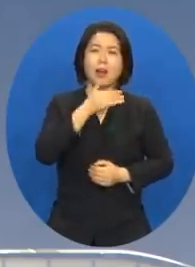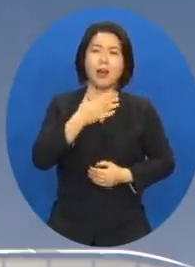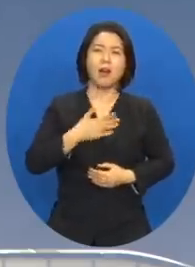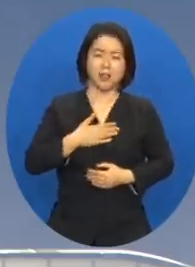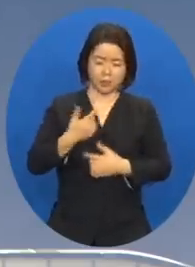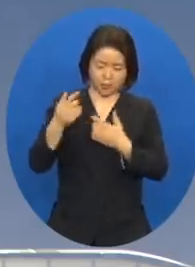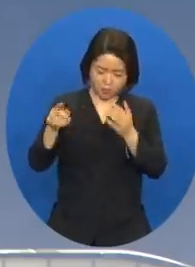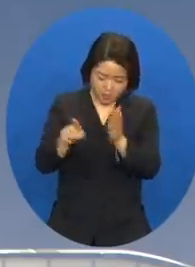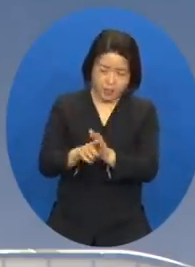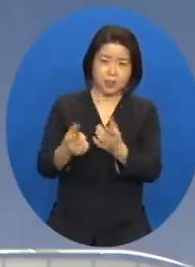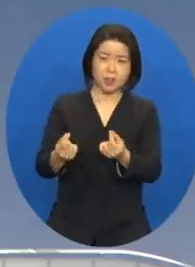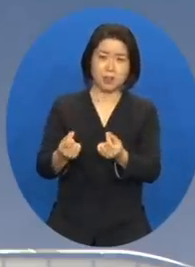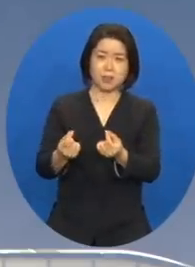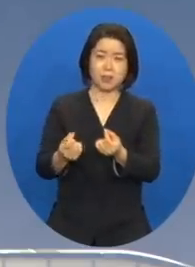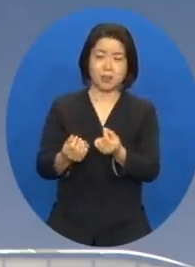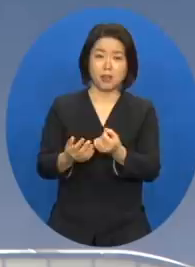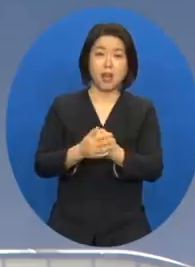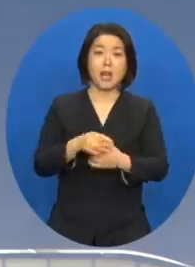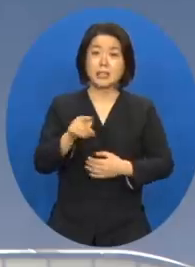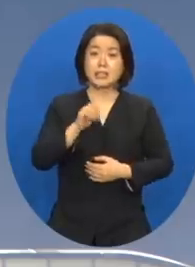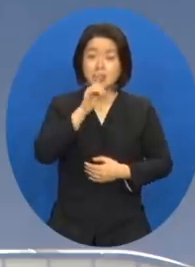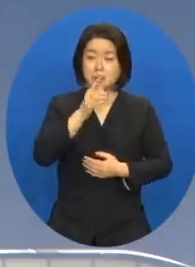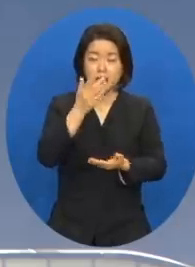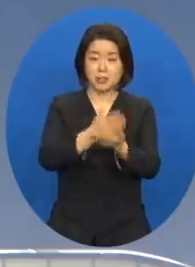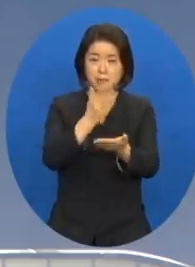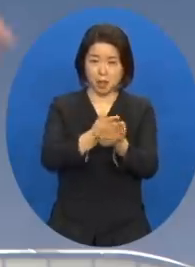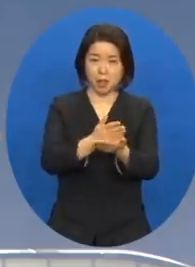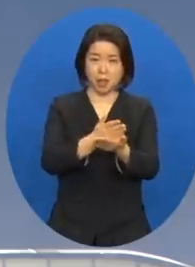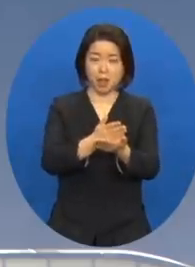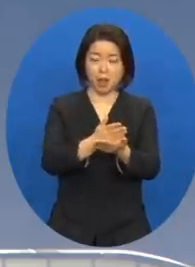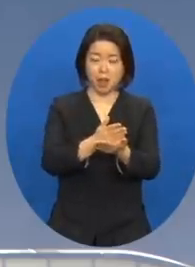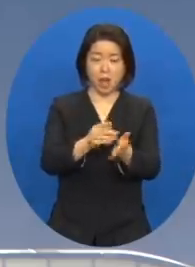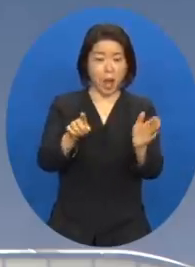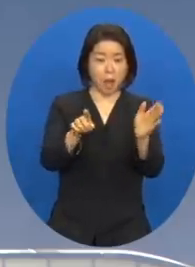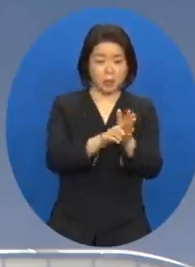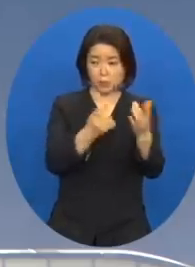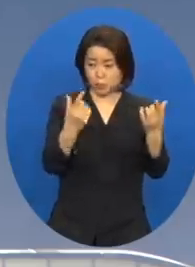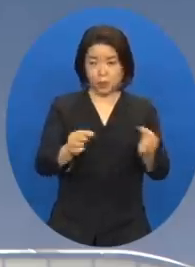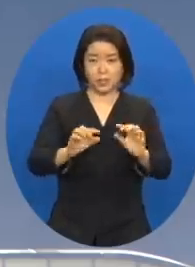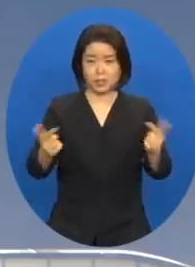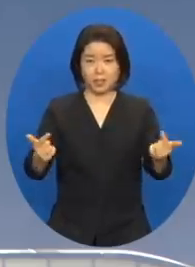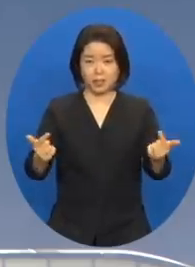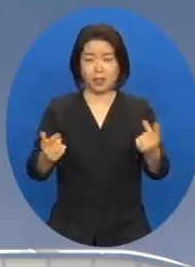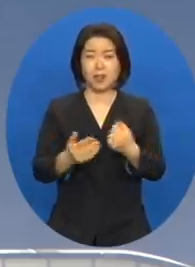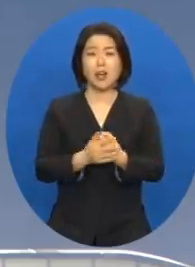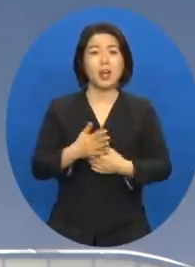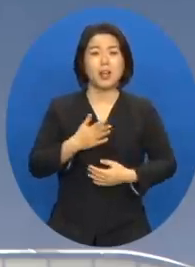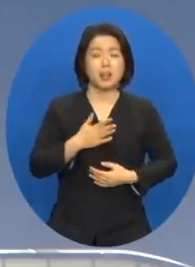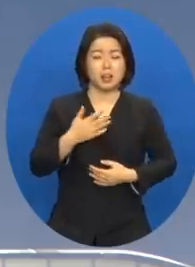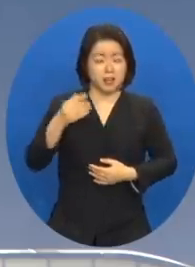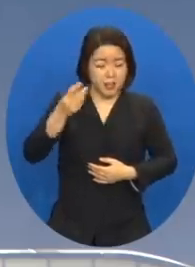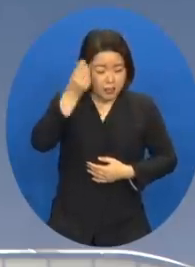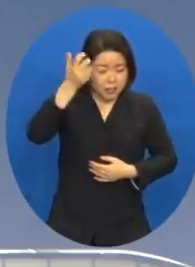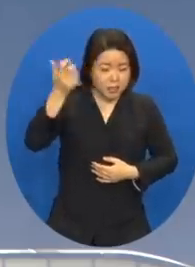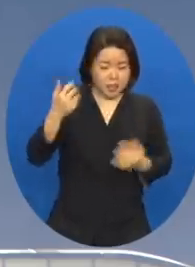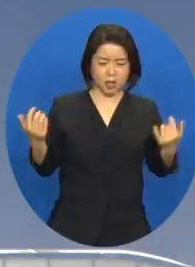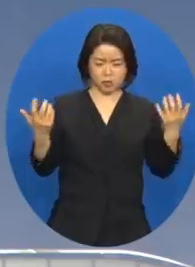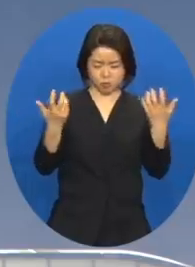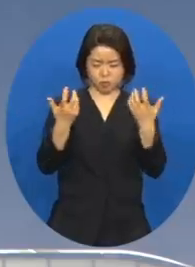믿습니다. 여러분, 그런 말 하지 마세요. 믿음이 똑같지 않습니다. 성령에